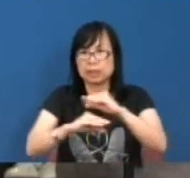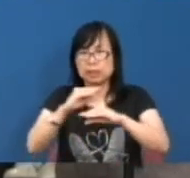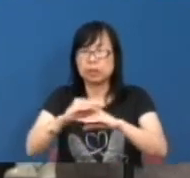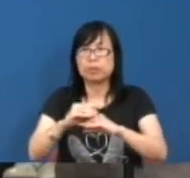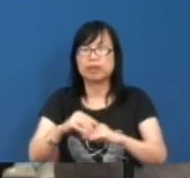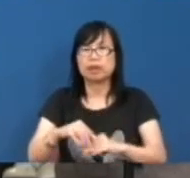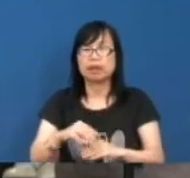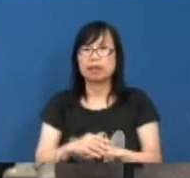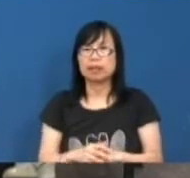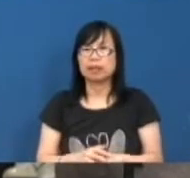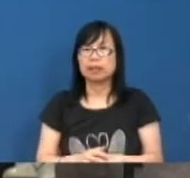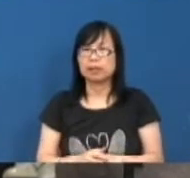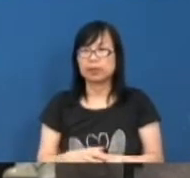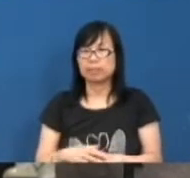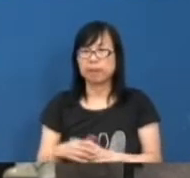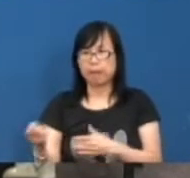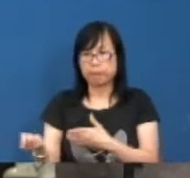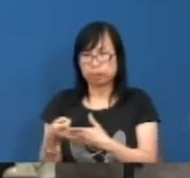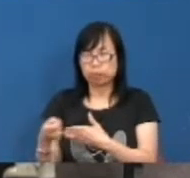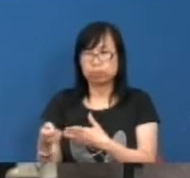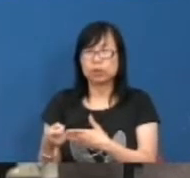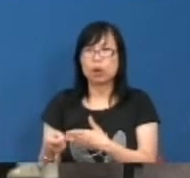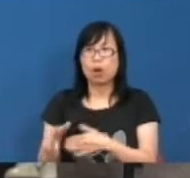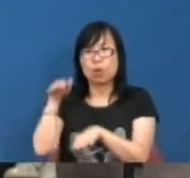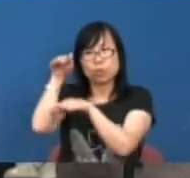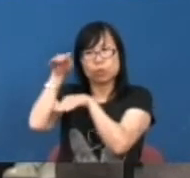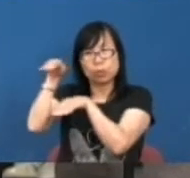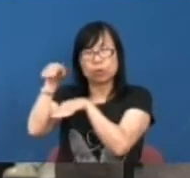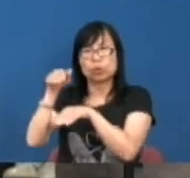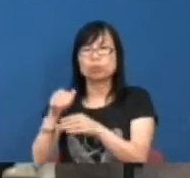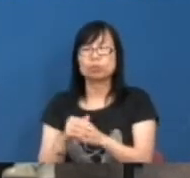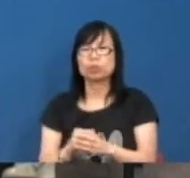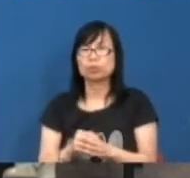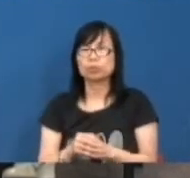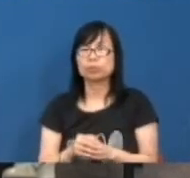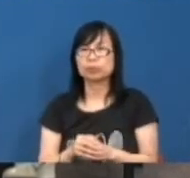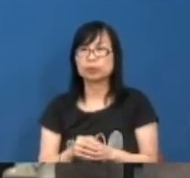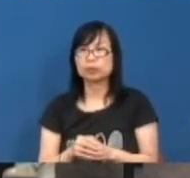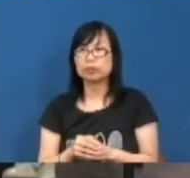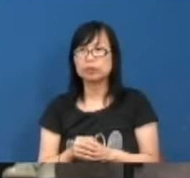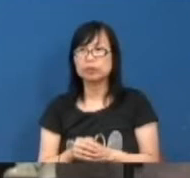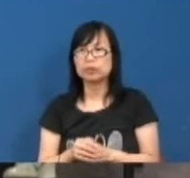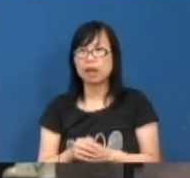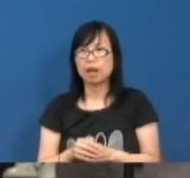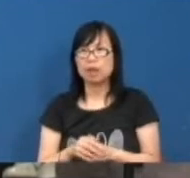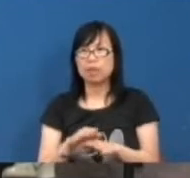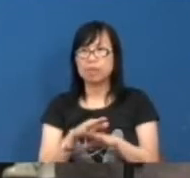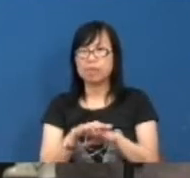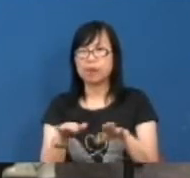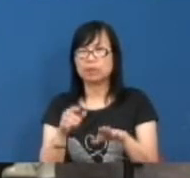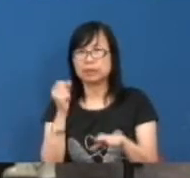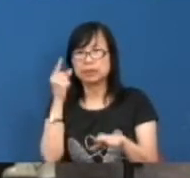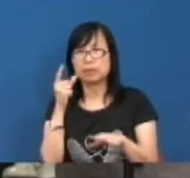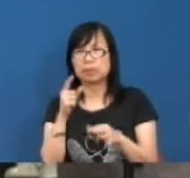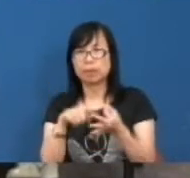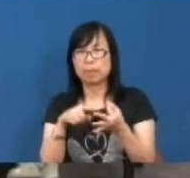埋喺近住佐敦谷嗰度咧，我哋亦都喺叫做安達臣道咧，佢將來嚟緊